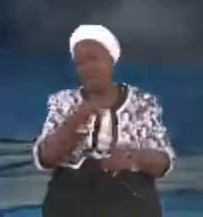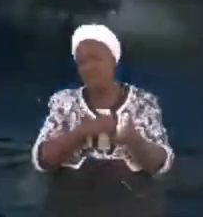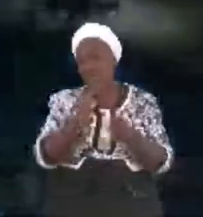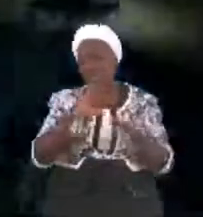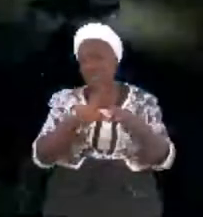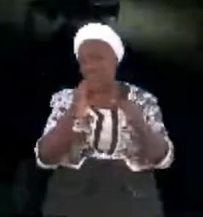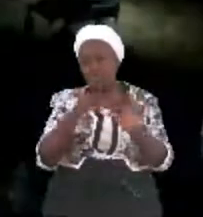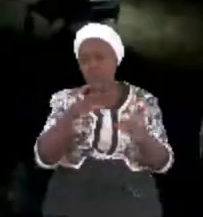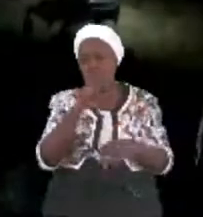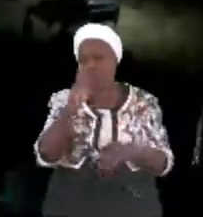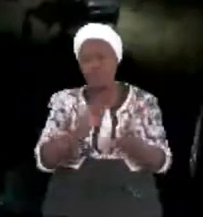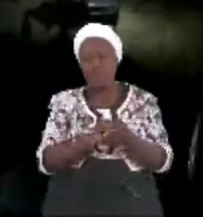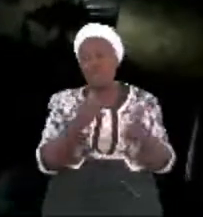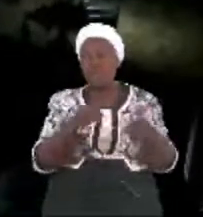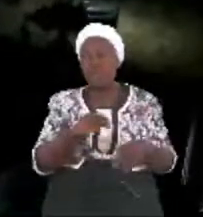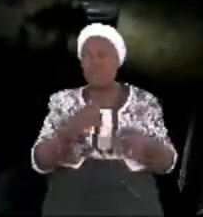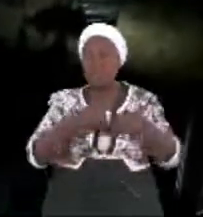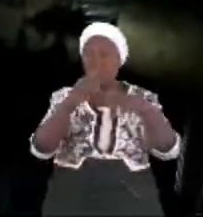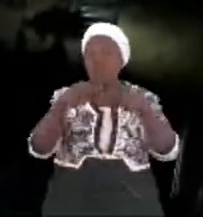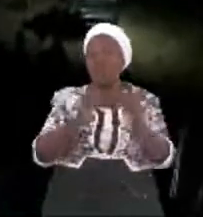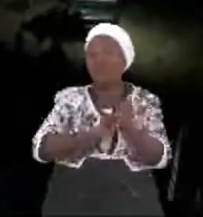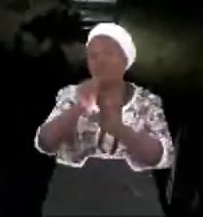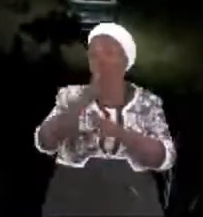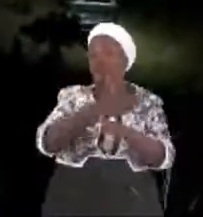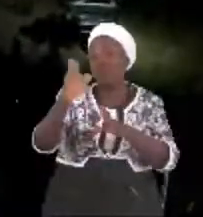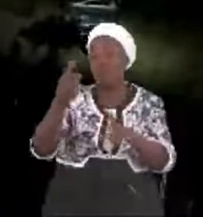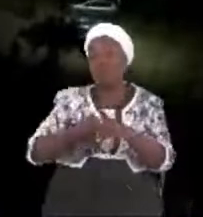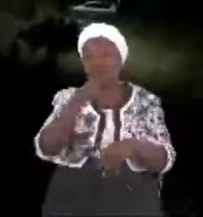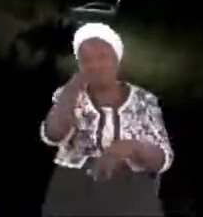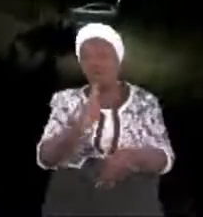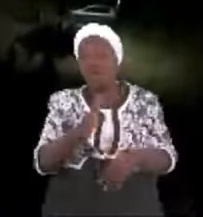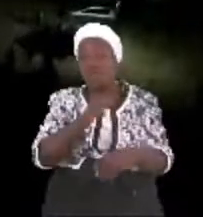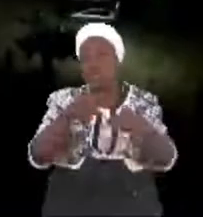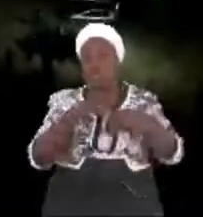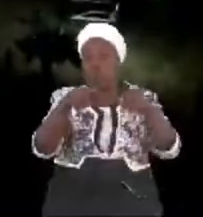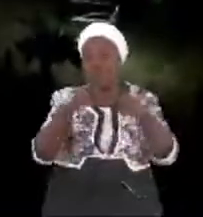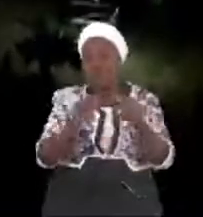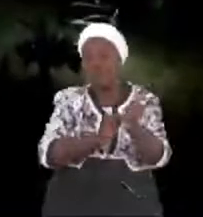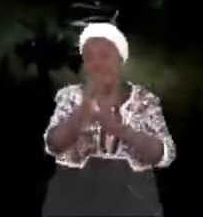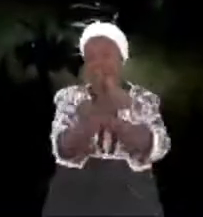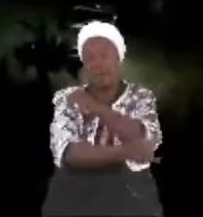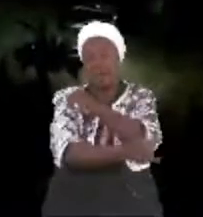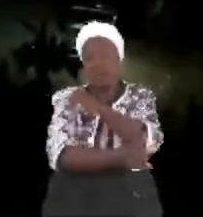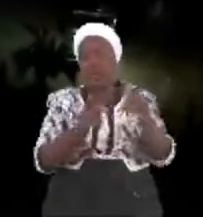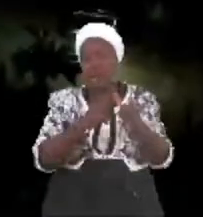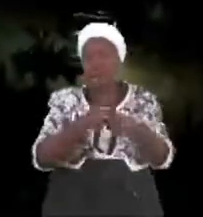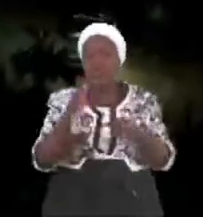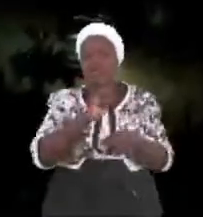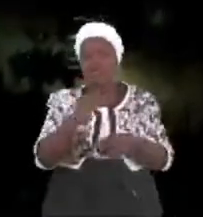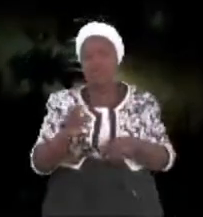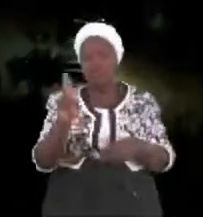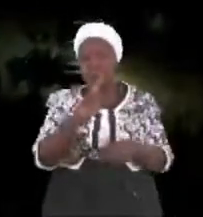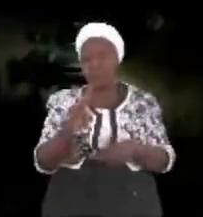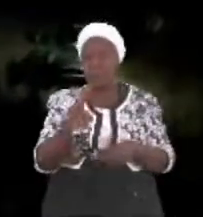l'histoire de celui qui est allé très loin de Dieu, celui qui est allé dans le pays lointain